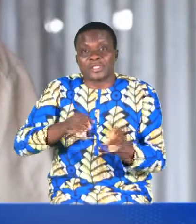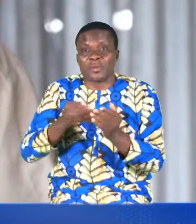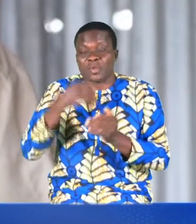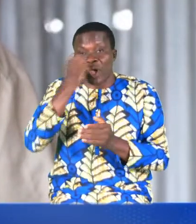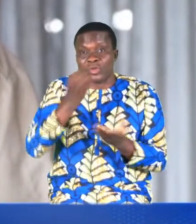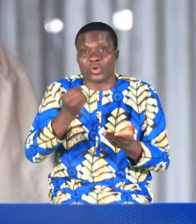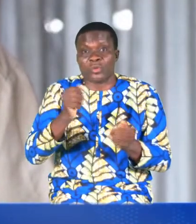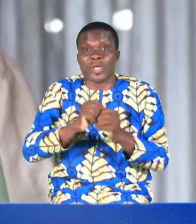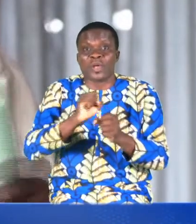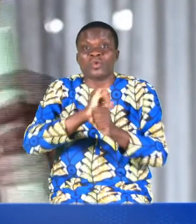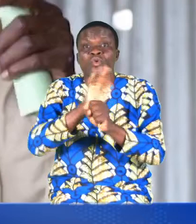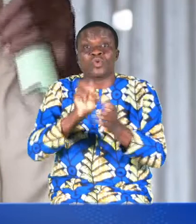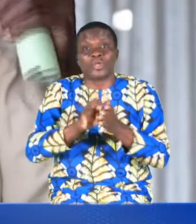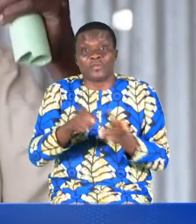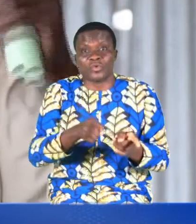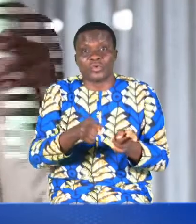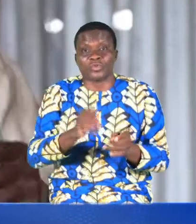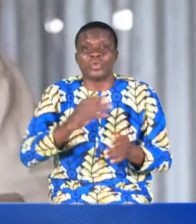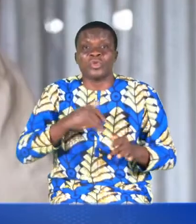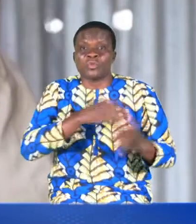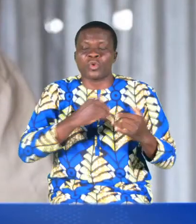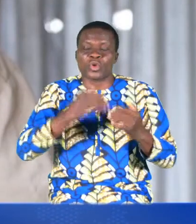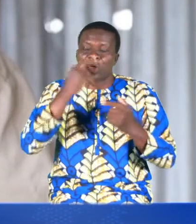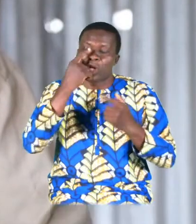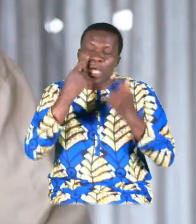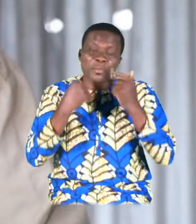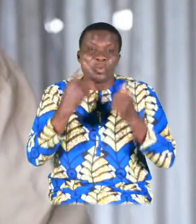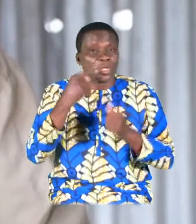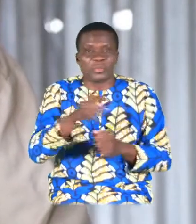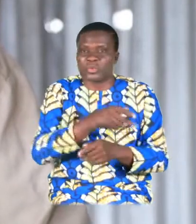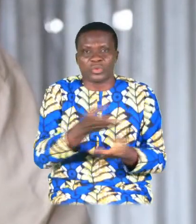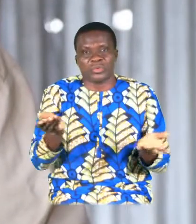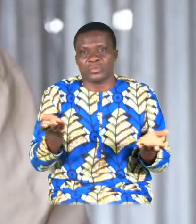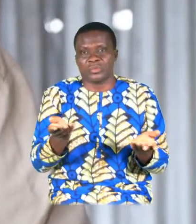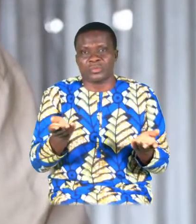à cause du coronavirus. Mon cœur a pleuré pour eux.